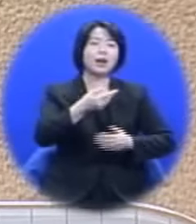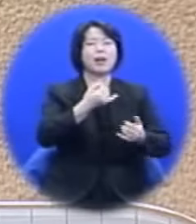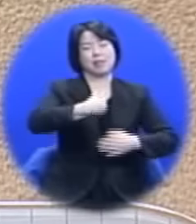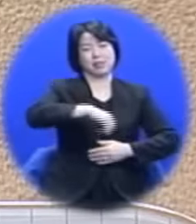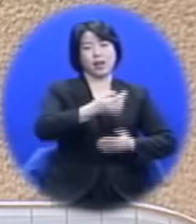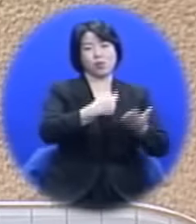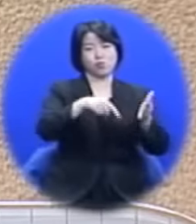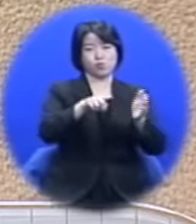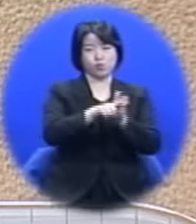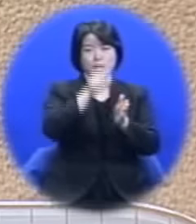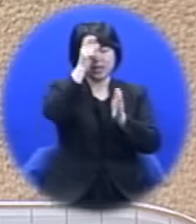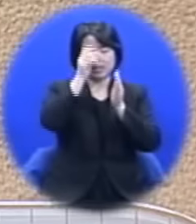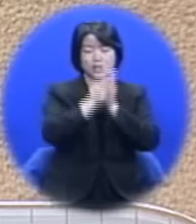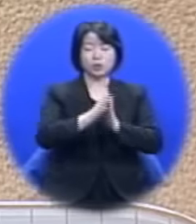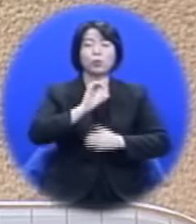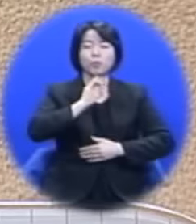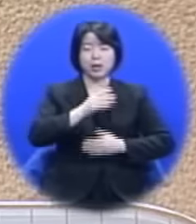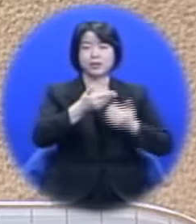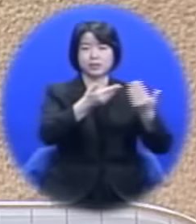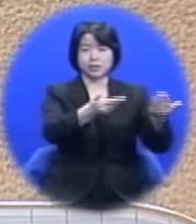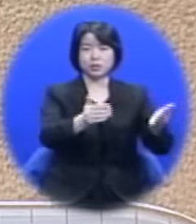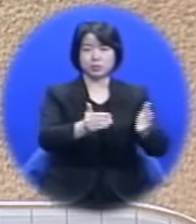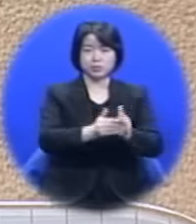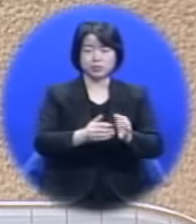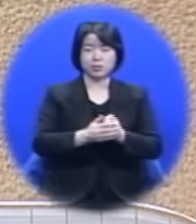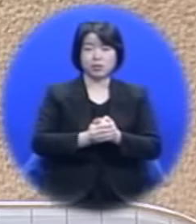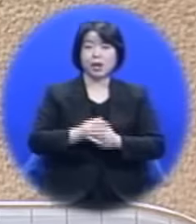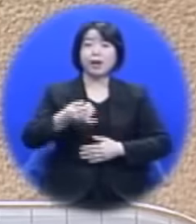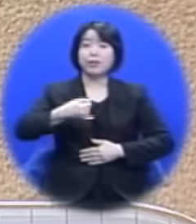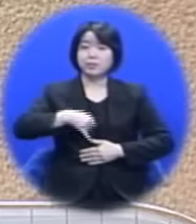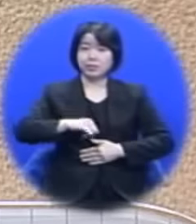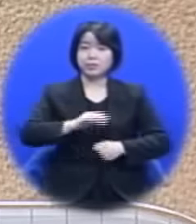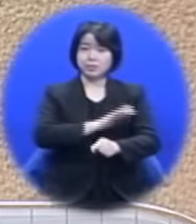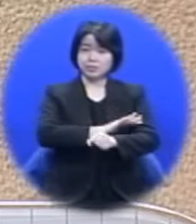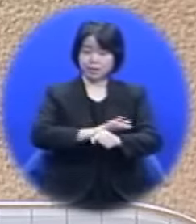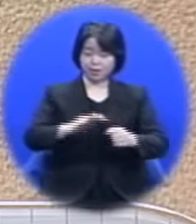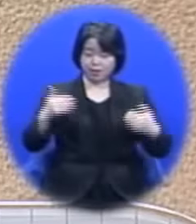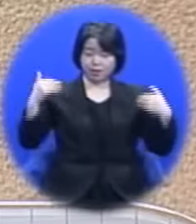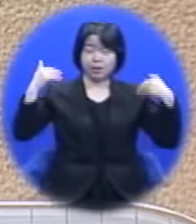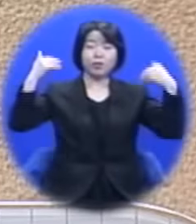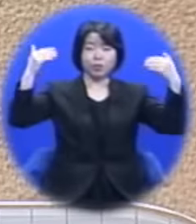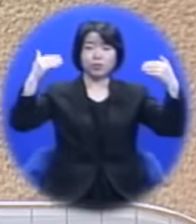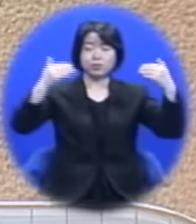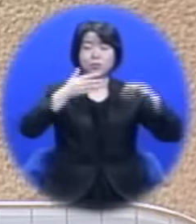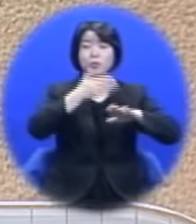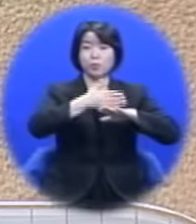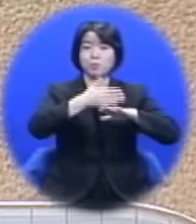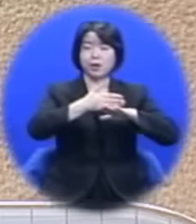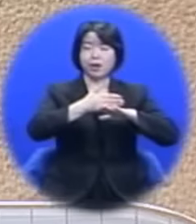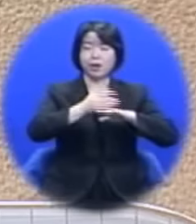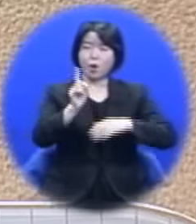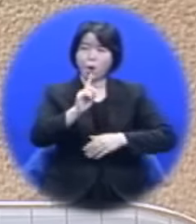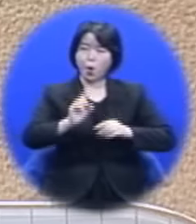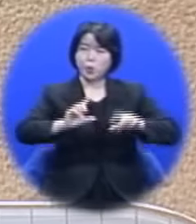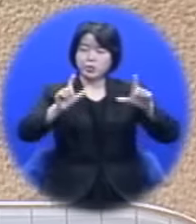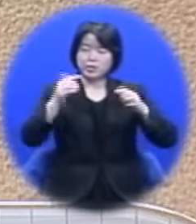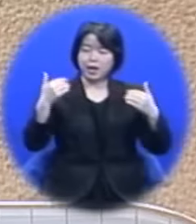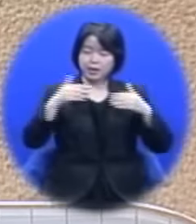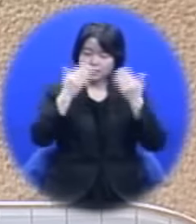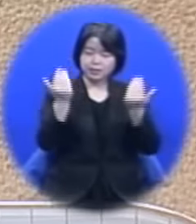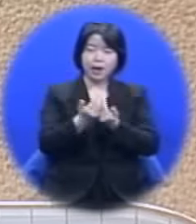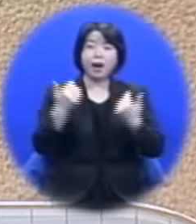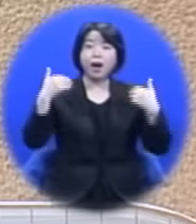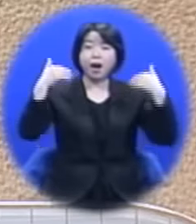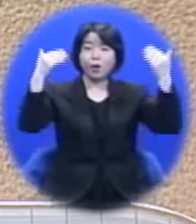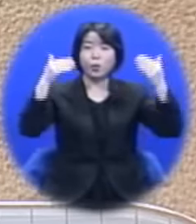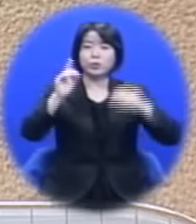기도만 했었어요 그 아이들이 잘 자라주어서 어느 날 다 컸구나 이런 생각이 들었던